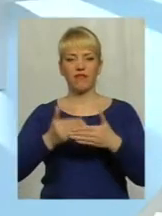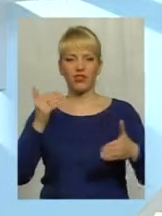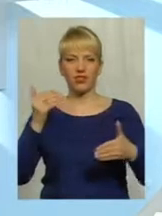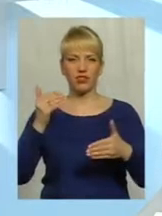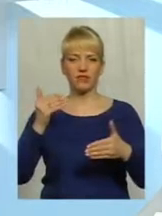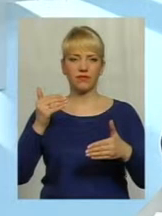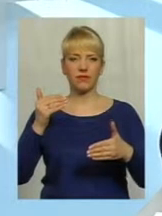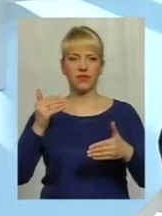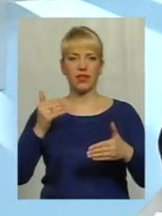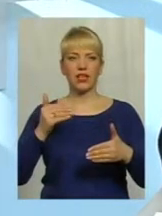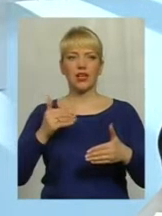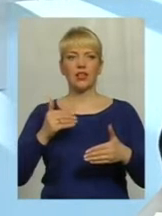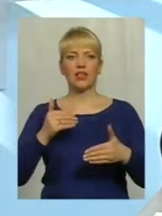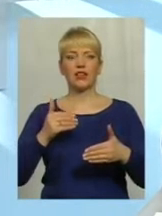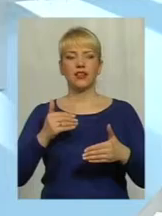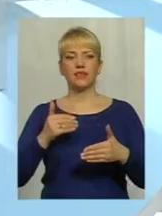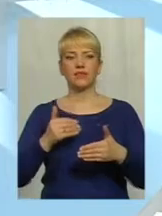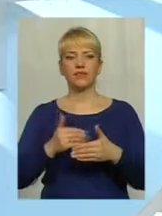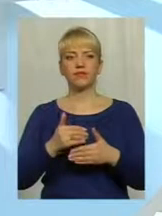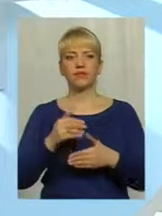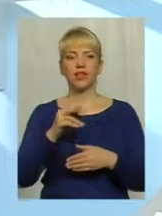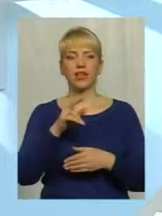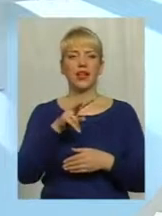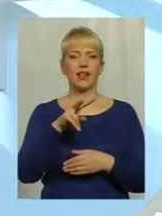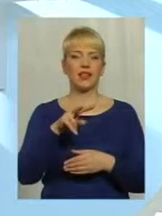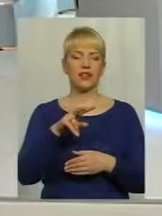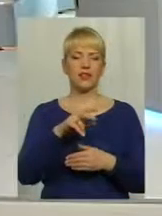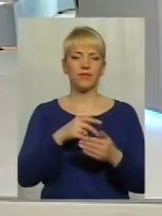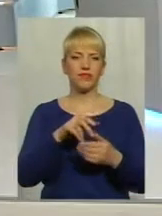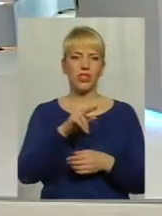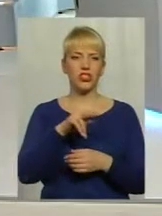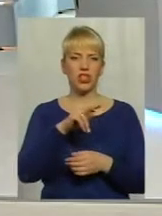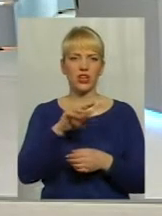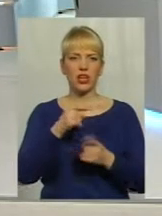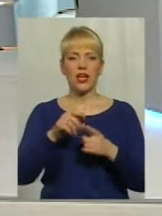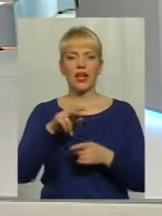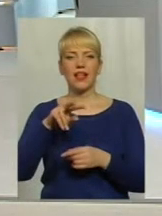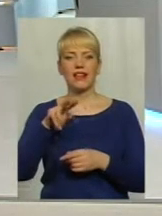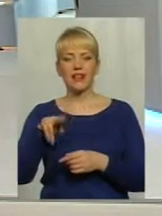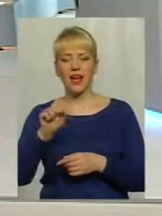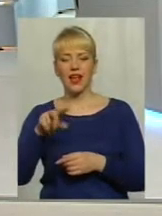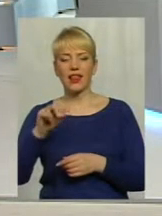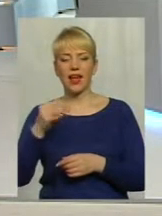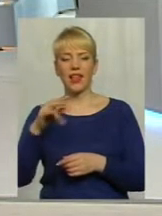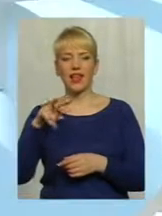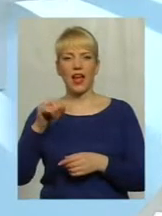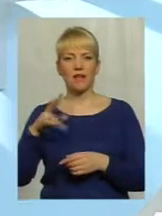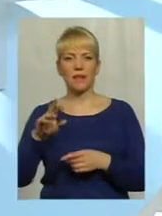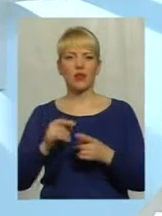Джовахрла Манеру до Далай-Лами, не говориш вже про християнських лідерів. І коли це стане